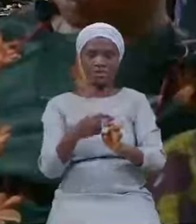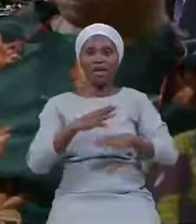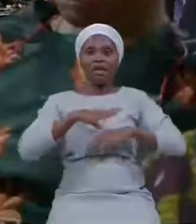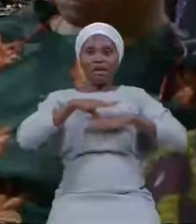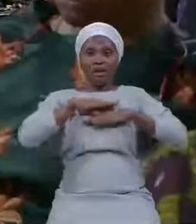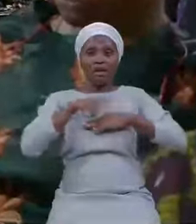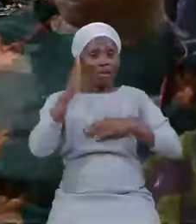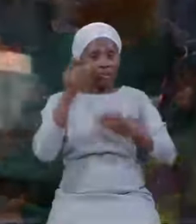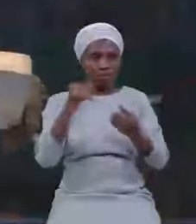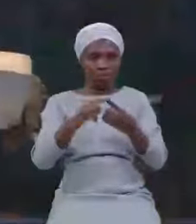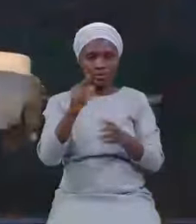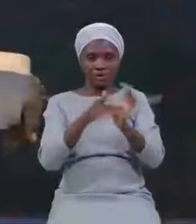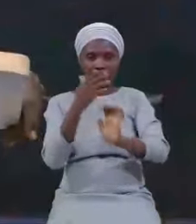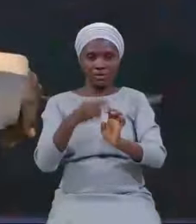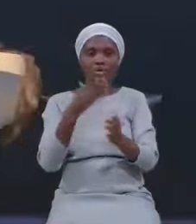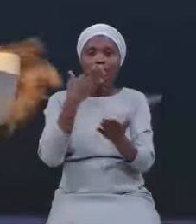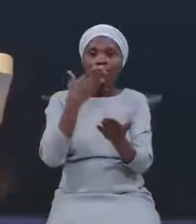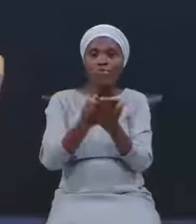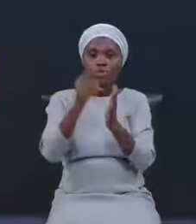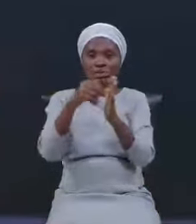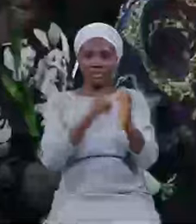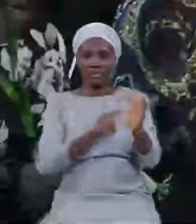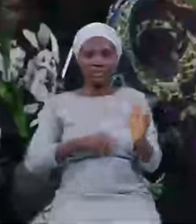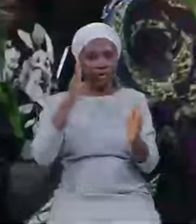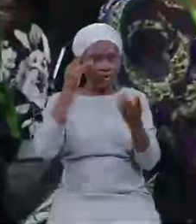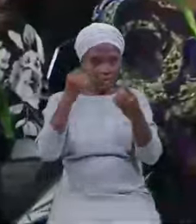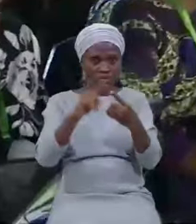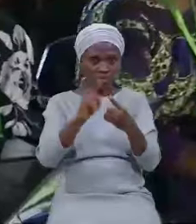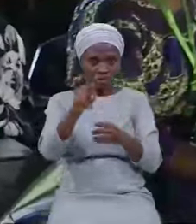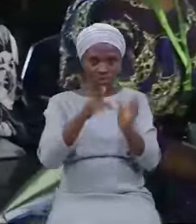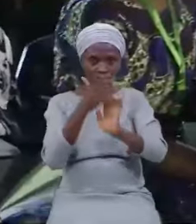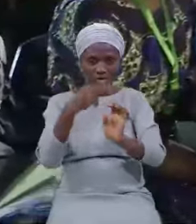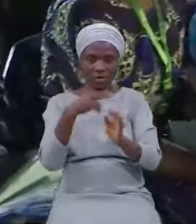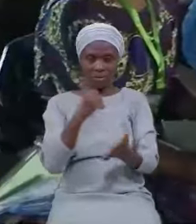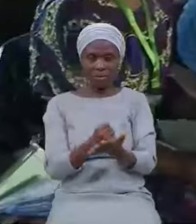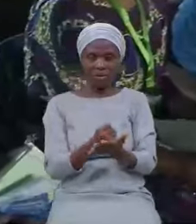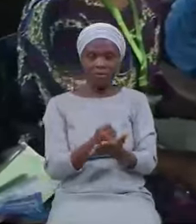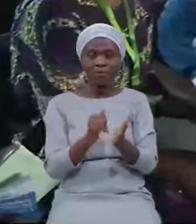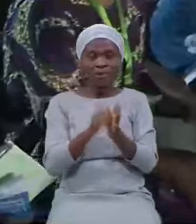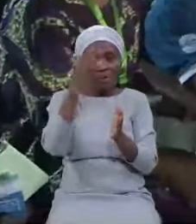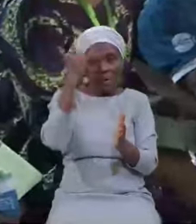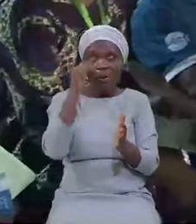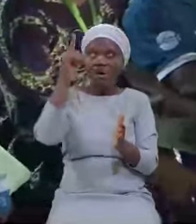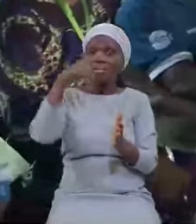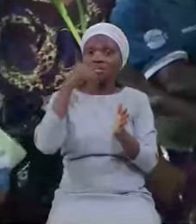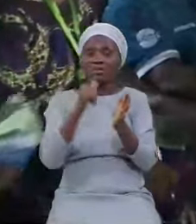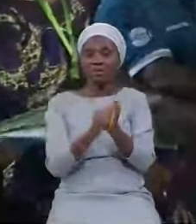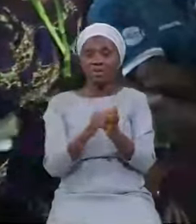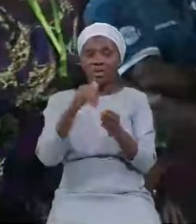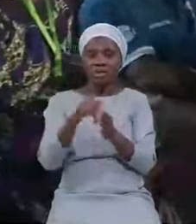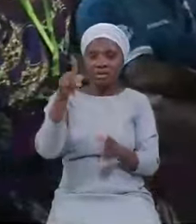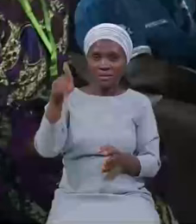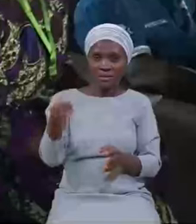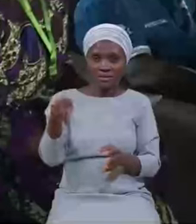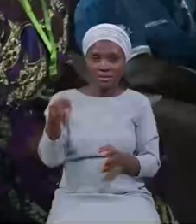Seigneur te parviendra au nom de Jésus. C'est pourquoi il dit en Philippiens 4,